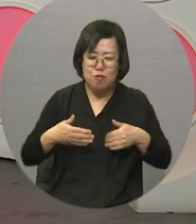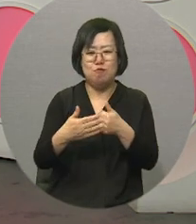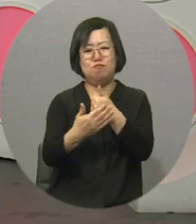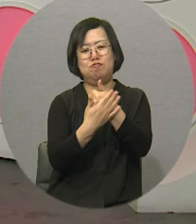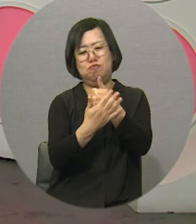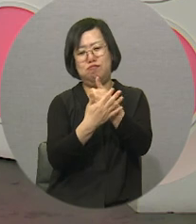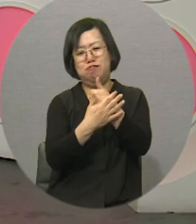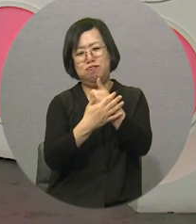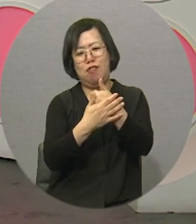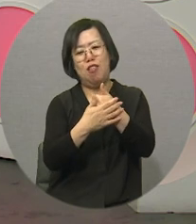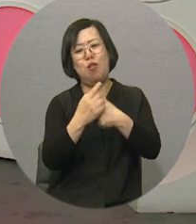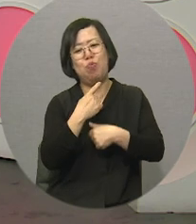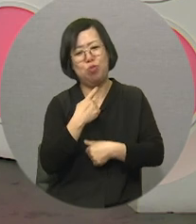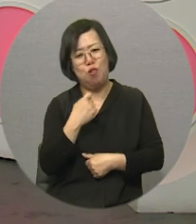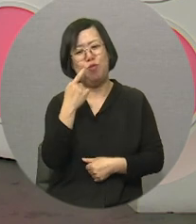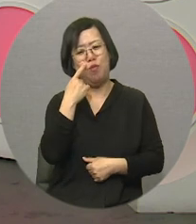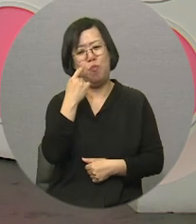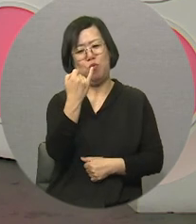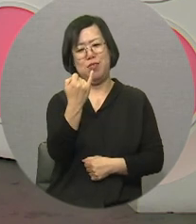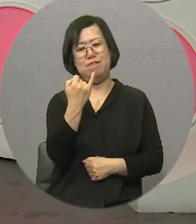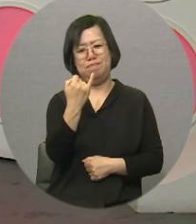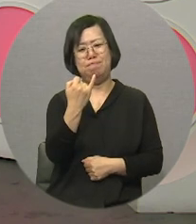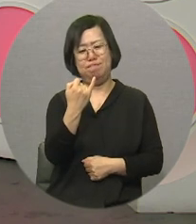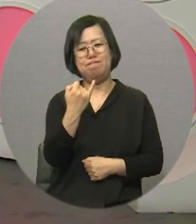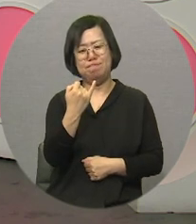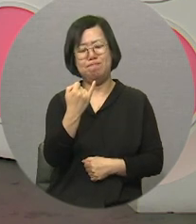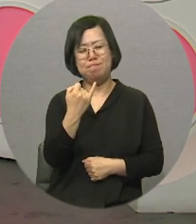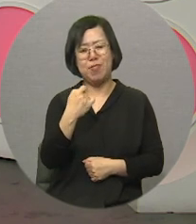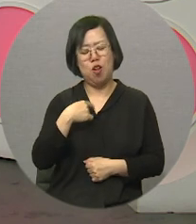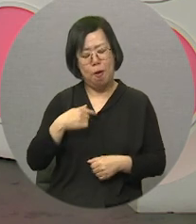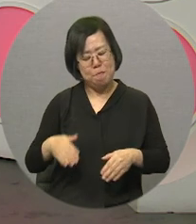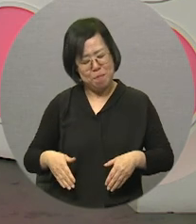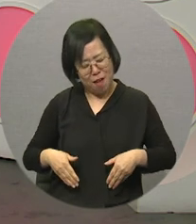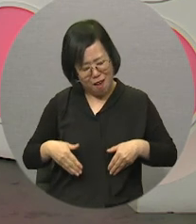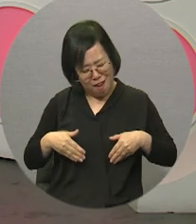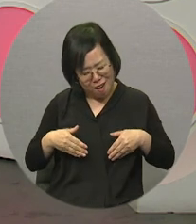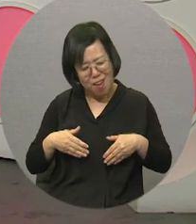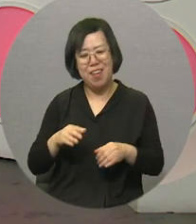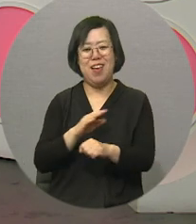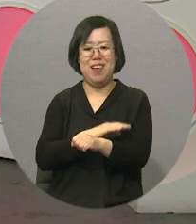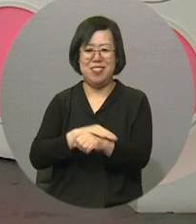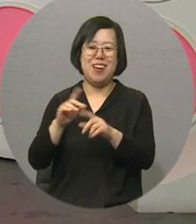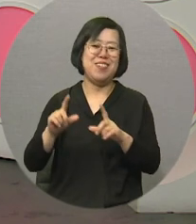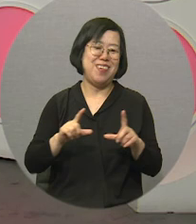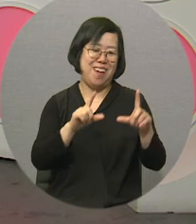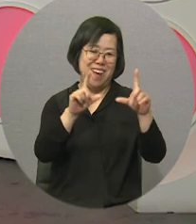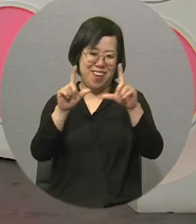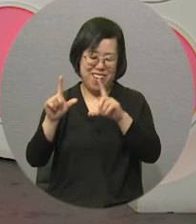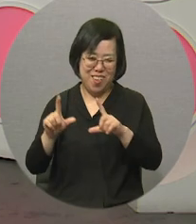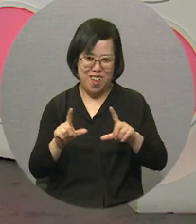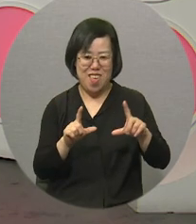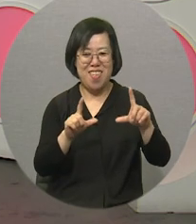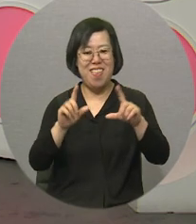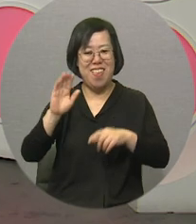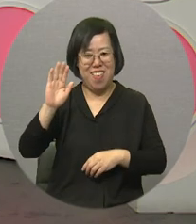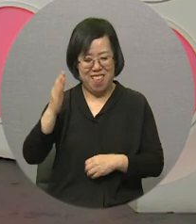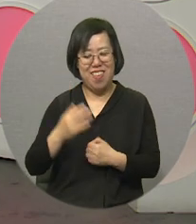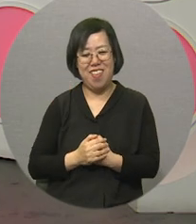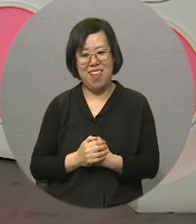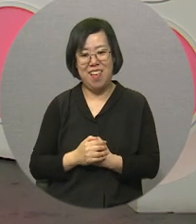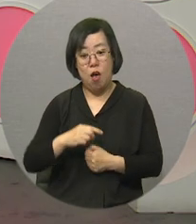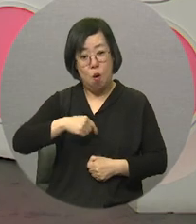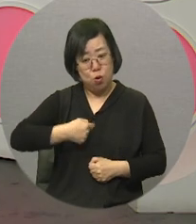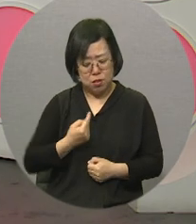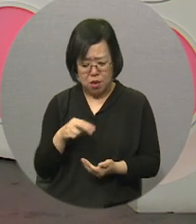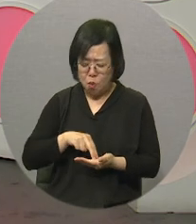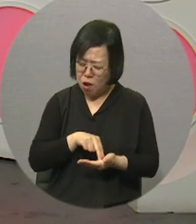그 따뜻한 마음이 저의 마음을 따뜻함으로 채워줬고요. 홀로 서는 건 쉽지 않은 일이지만 혼자였던 적은